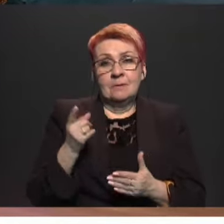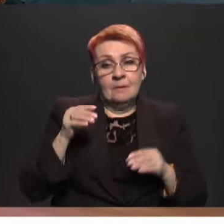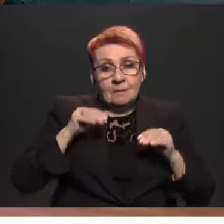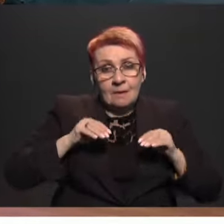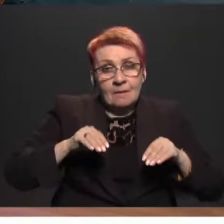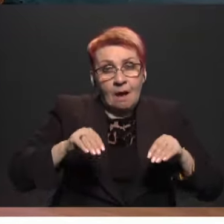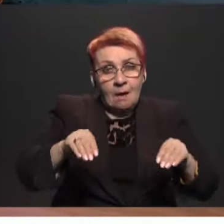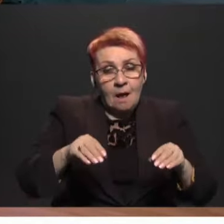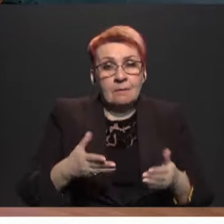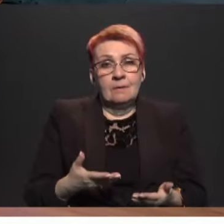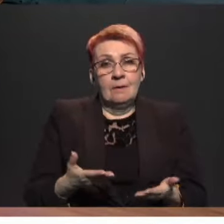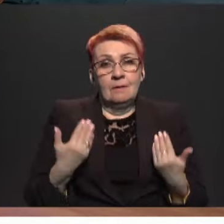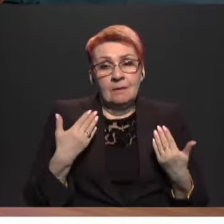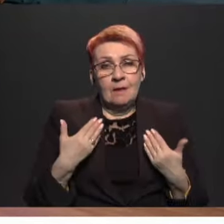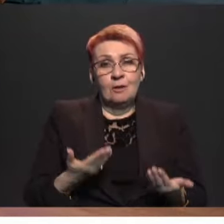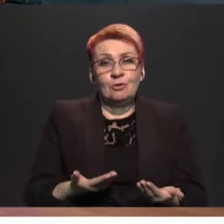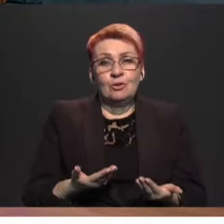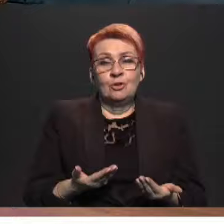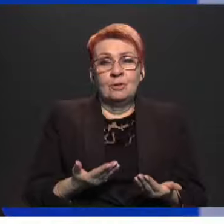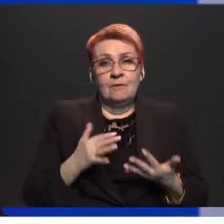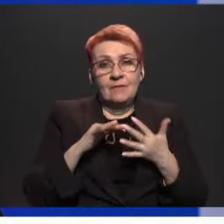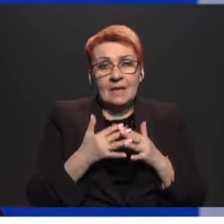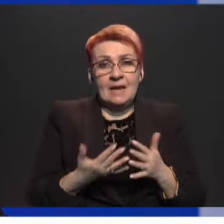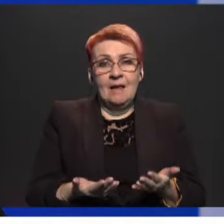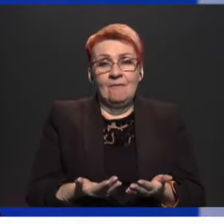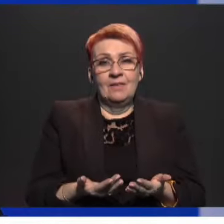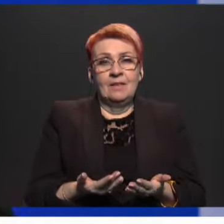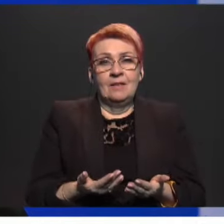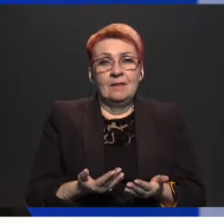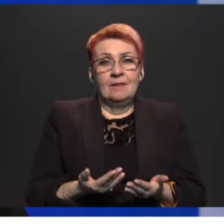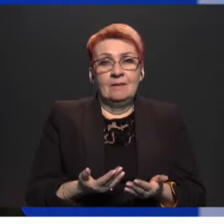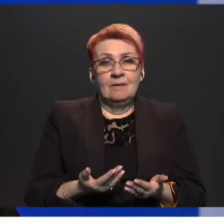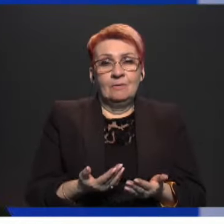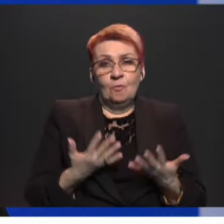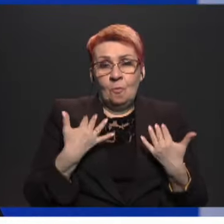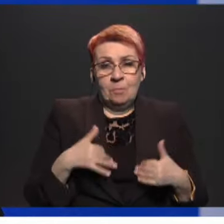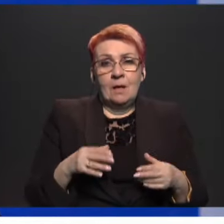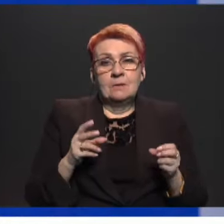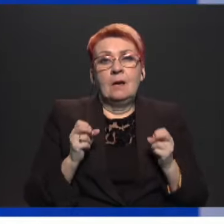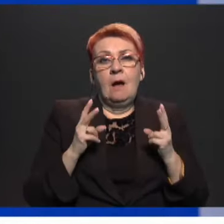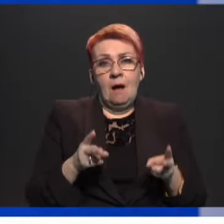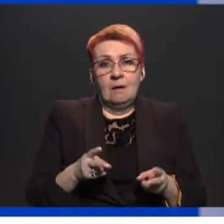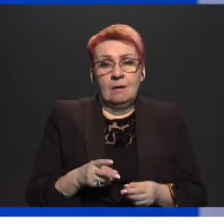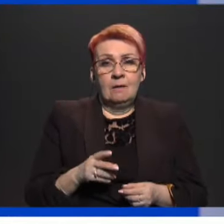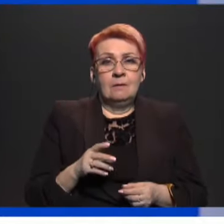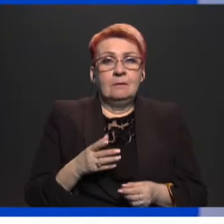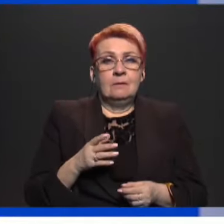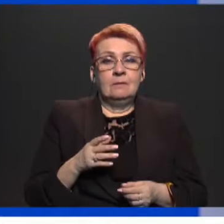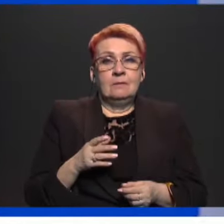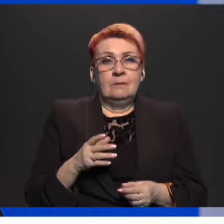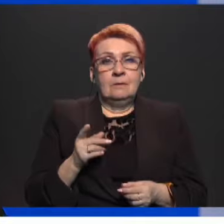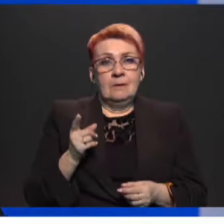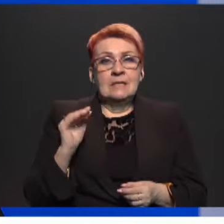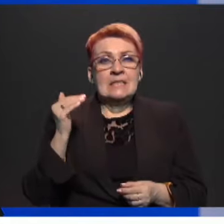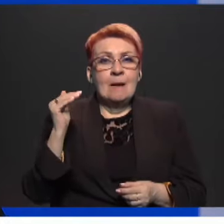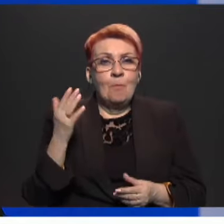пропалывая ее там, ну, или еще в каких-то таких моментах, ну, является тягостной. тягостные. Ну, с ребенком даже на площадке зачастую